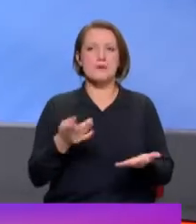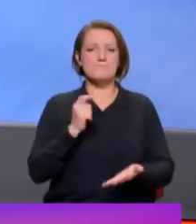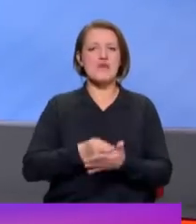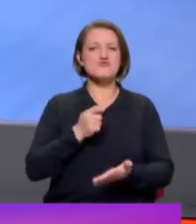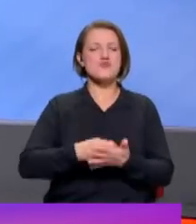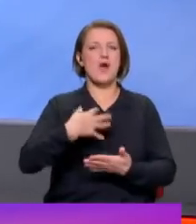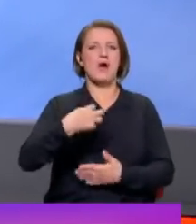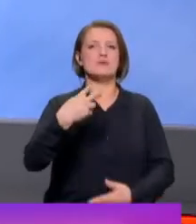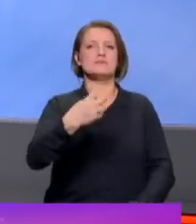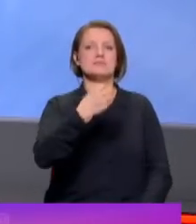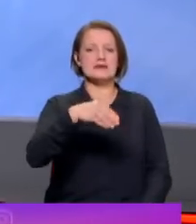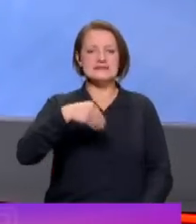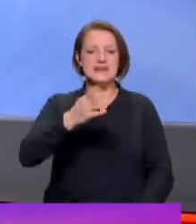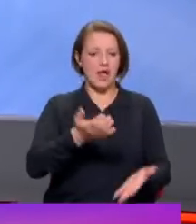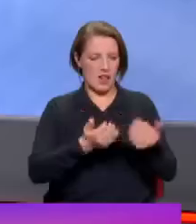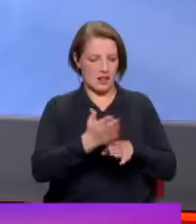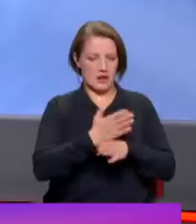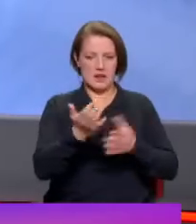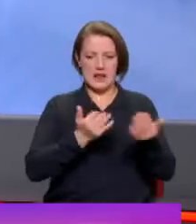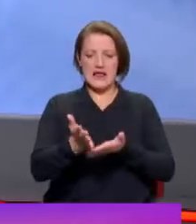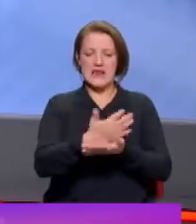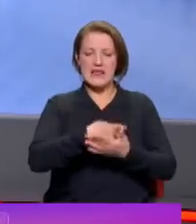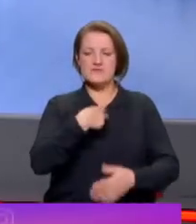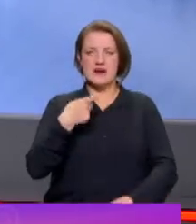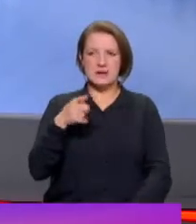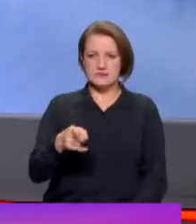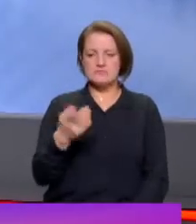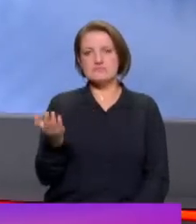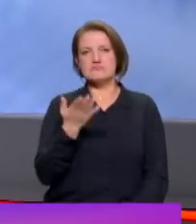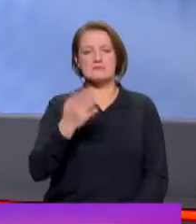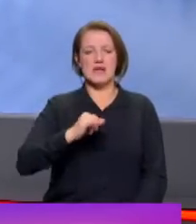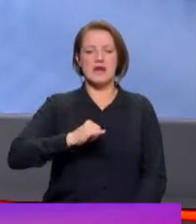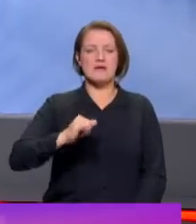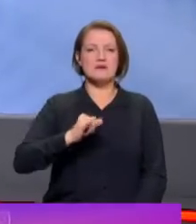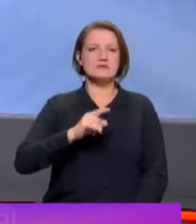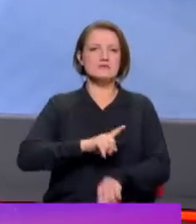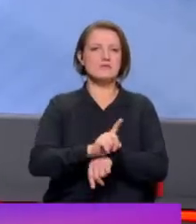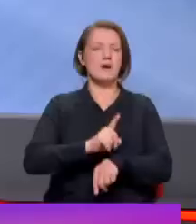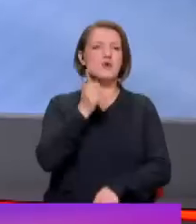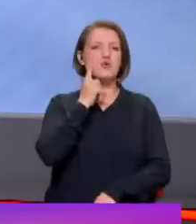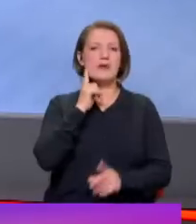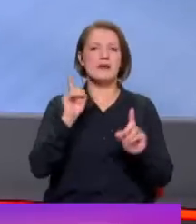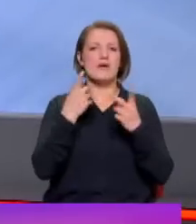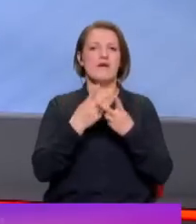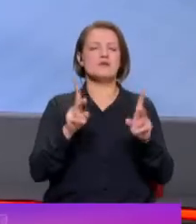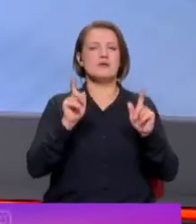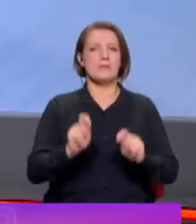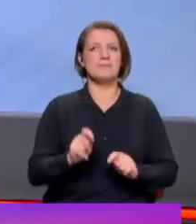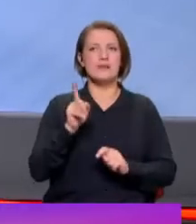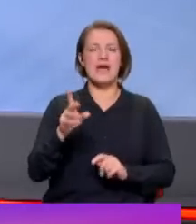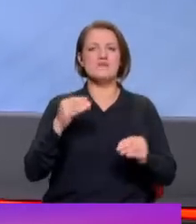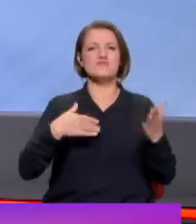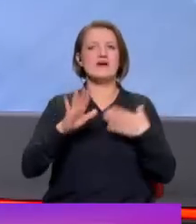peşin alınıyor ya satın almalar mızdan gelir vergisinden ki zaten daha yakın zamanda hükümet yetkilileri açıkladı en çok